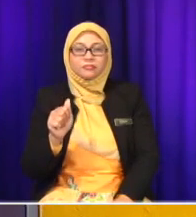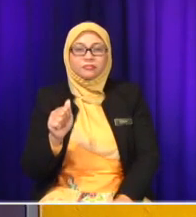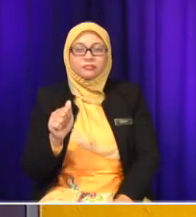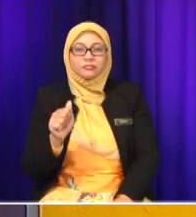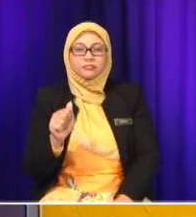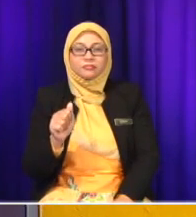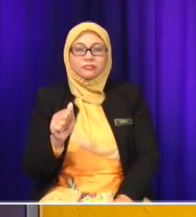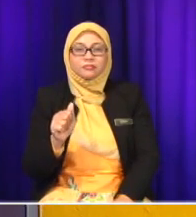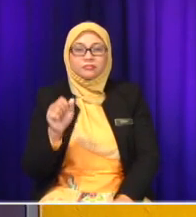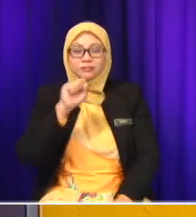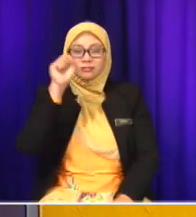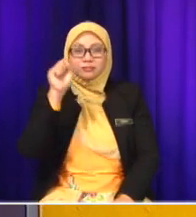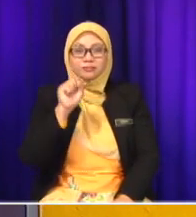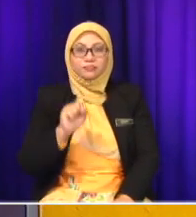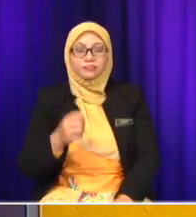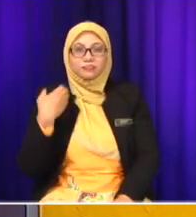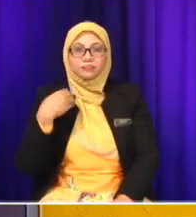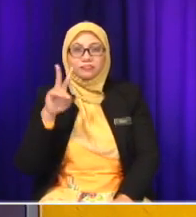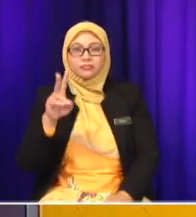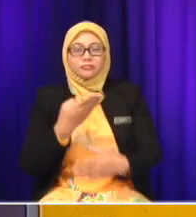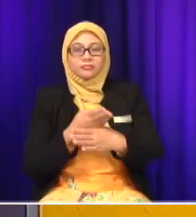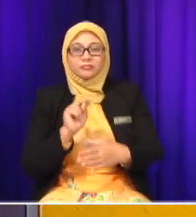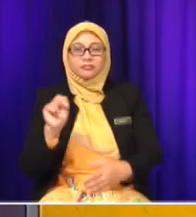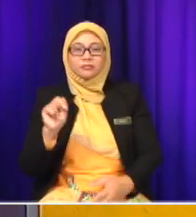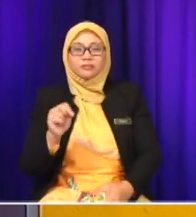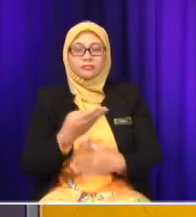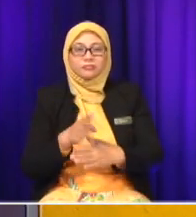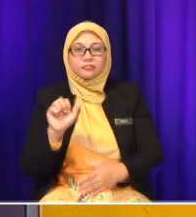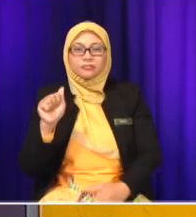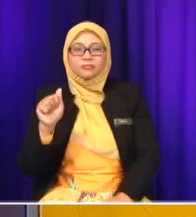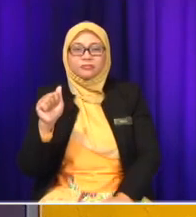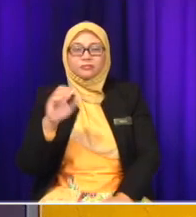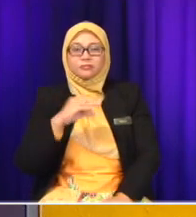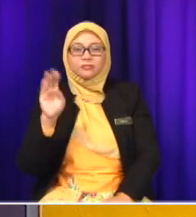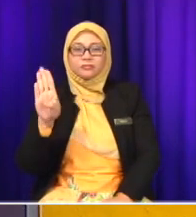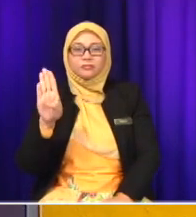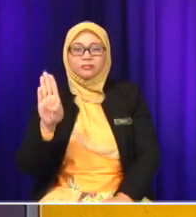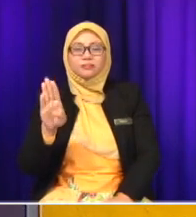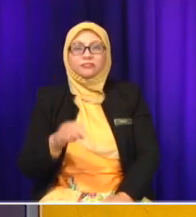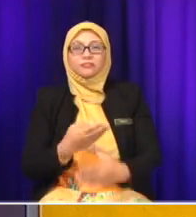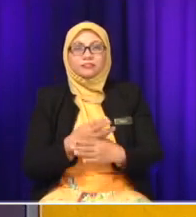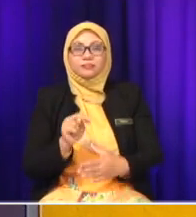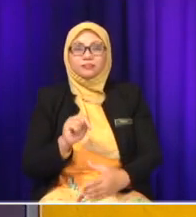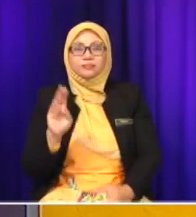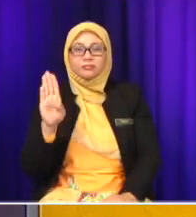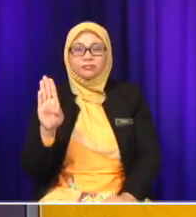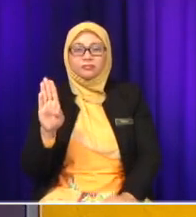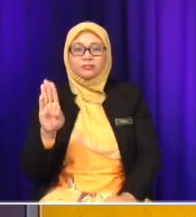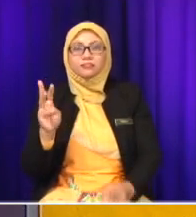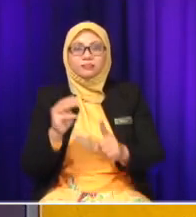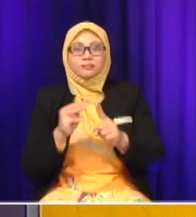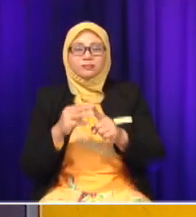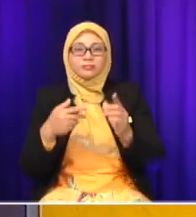ada mi motosikal ni dia ada dua bahagian iaitu bahagian a dan juga bahagian B bahagian B ni markah dia lebih banyak